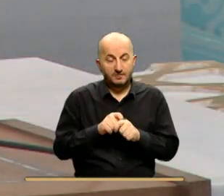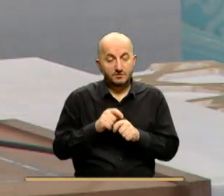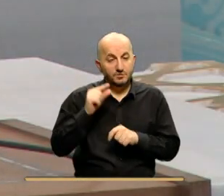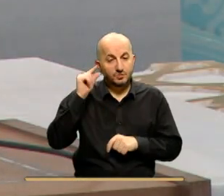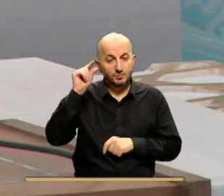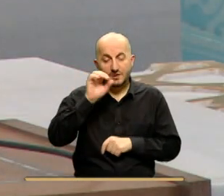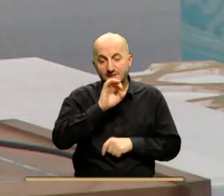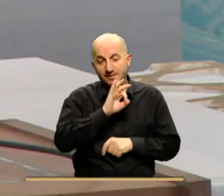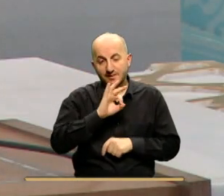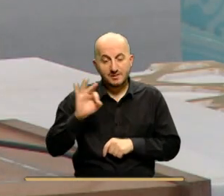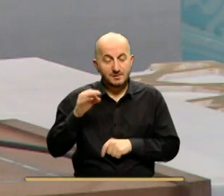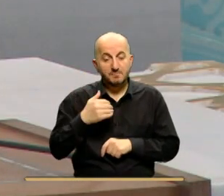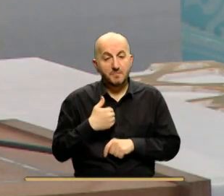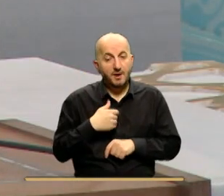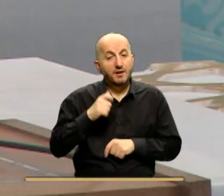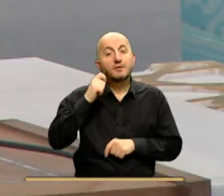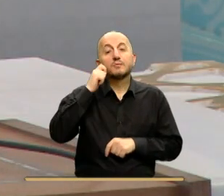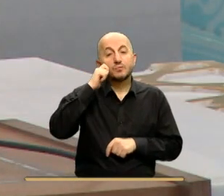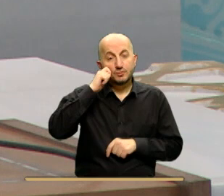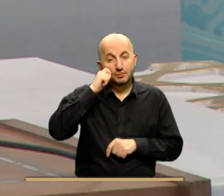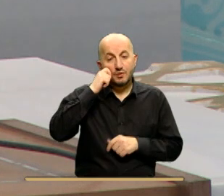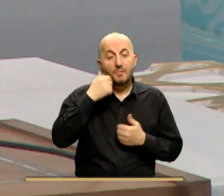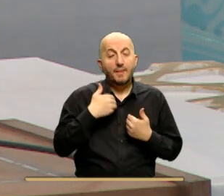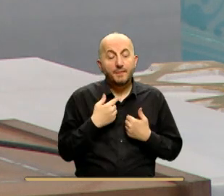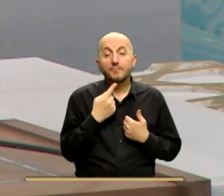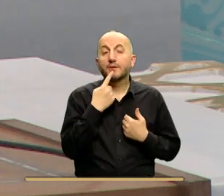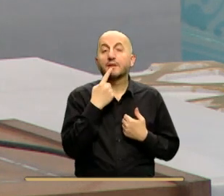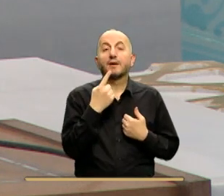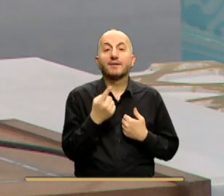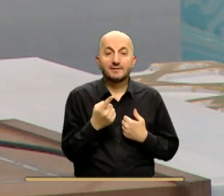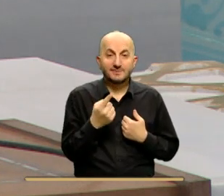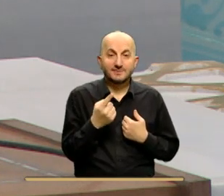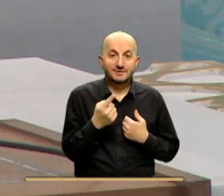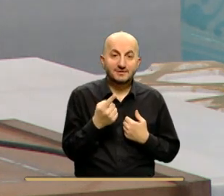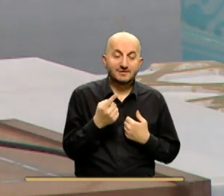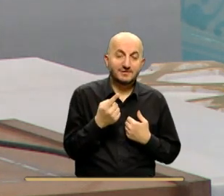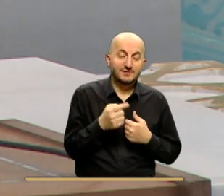kuşkusuz ben Müslümanlardanım diyen